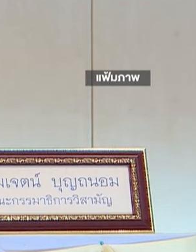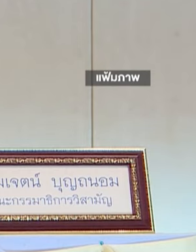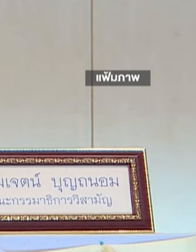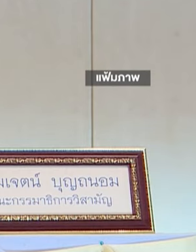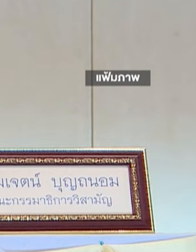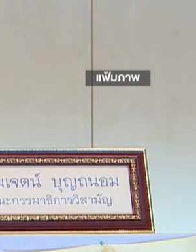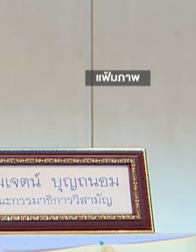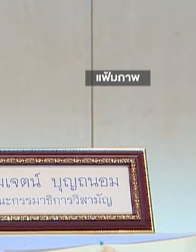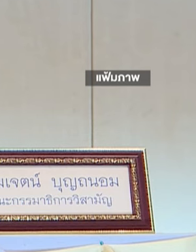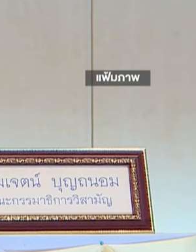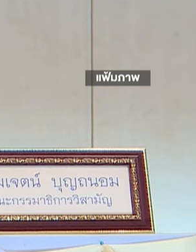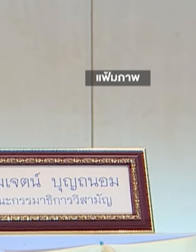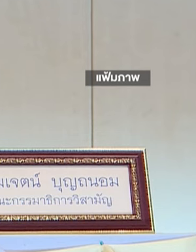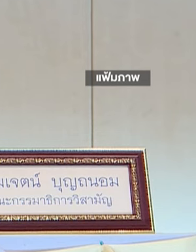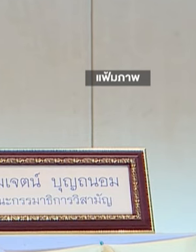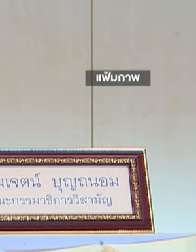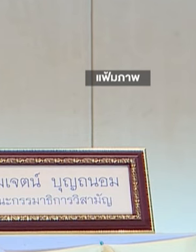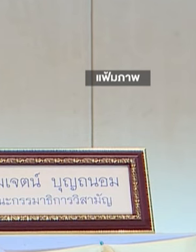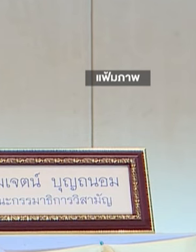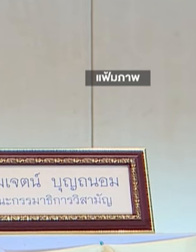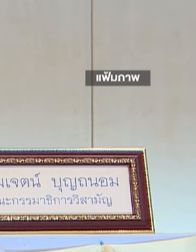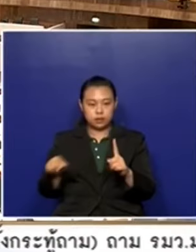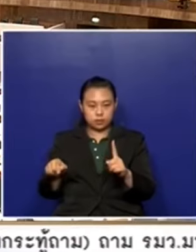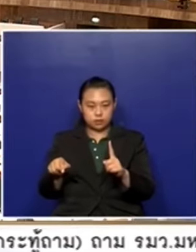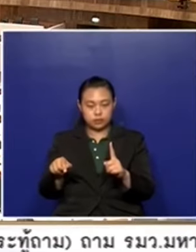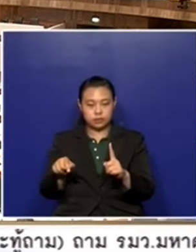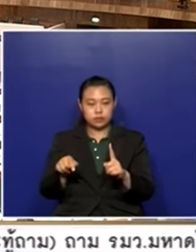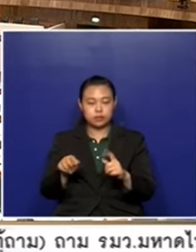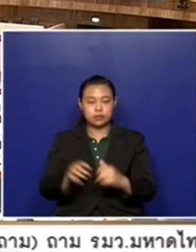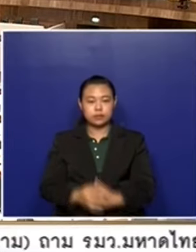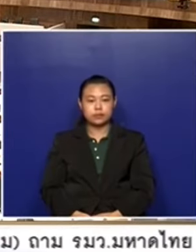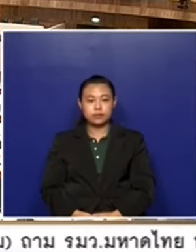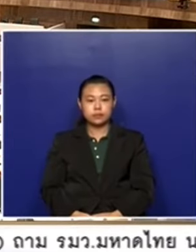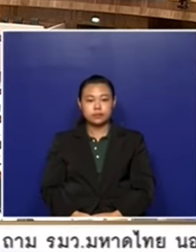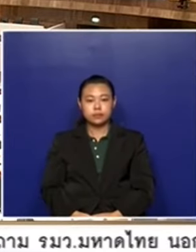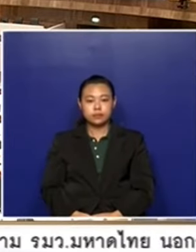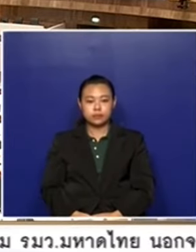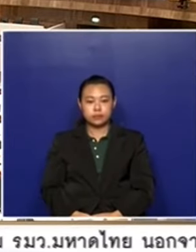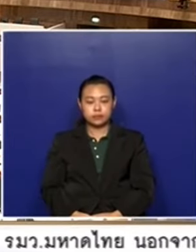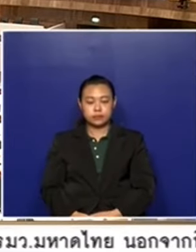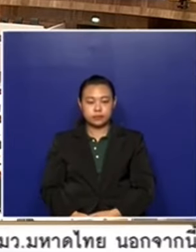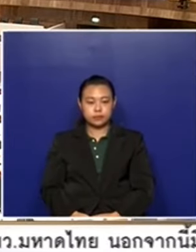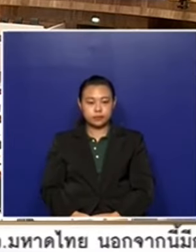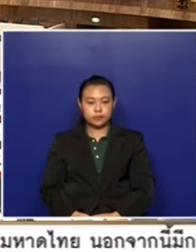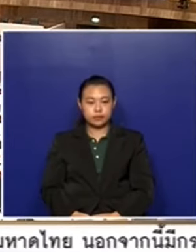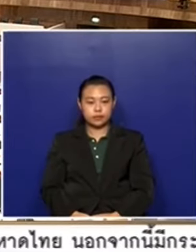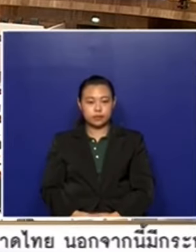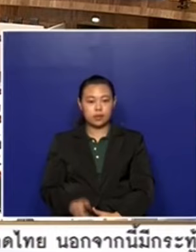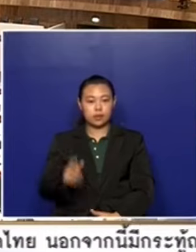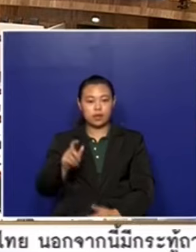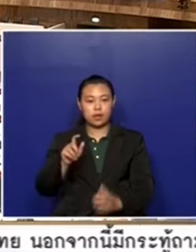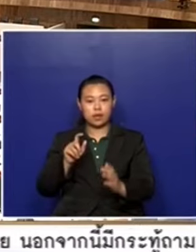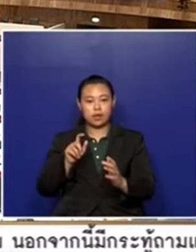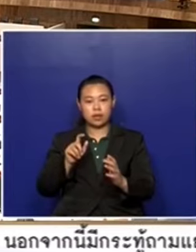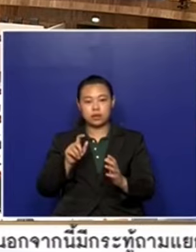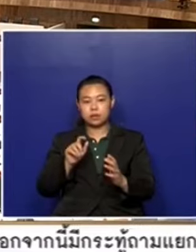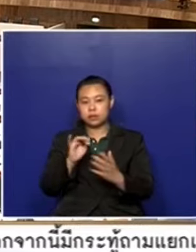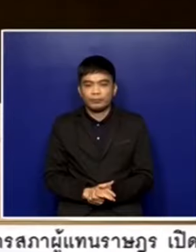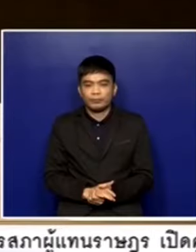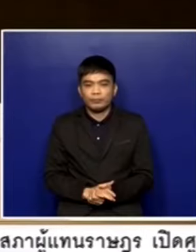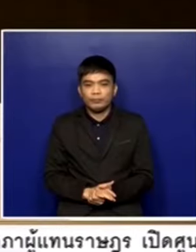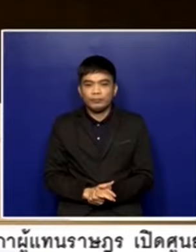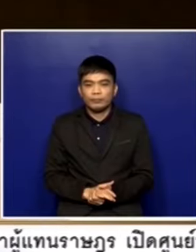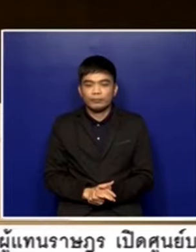รัฐมนตรี 50กับปี 60นี่อ่ามีต่างกันได้ละเอียดเยอะนะครับแต่ประเด็นเรื่องการแก้ไขรัฐธรรมนูญ